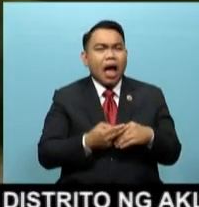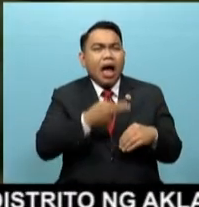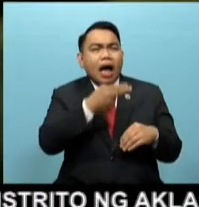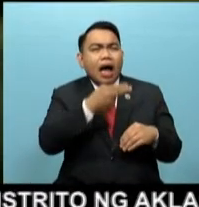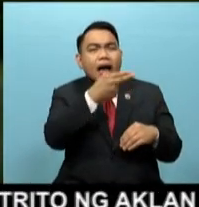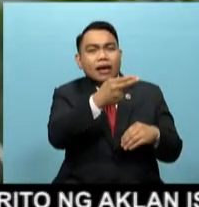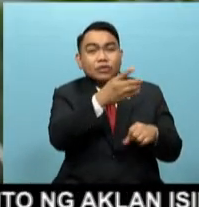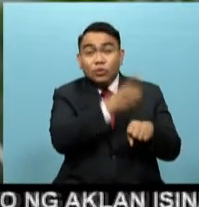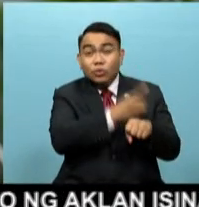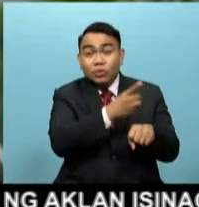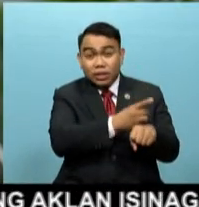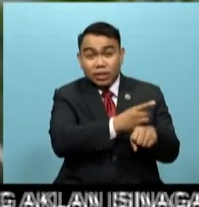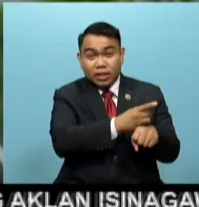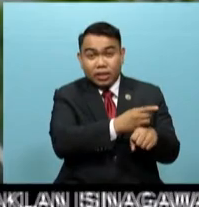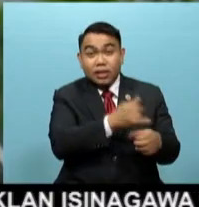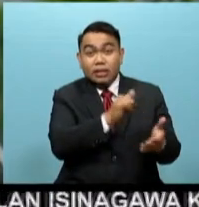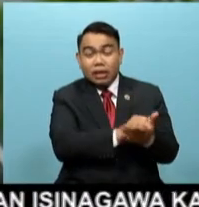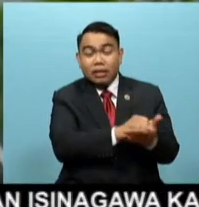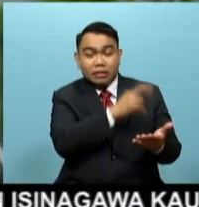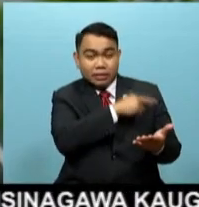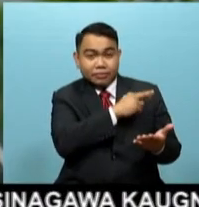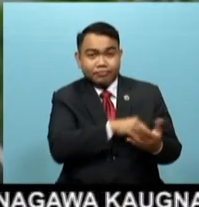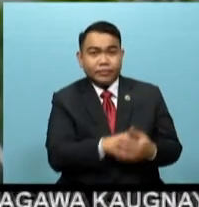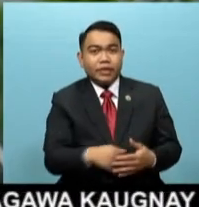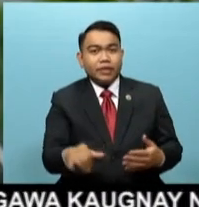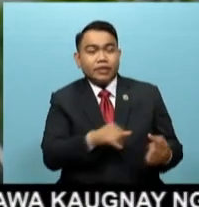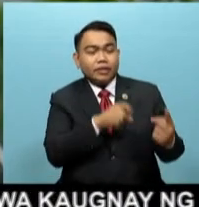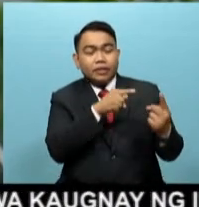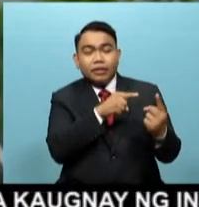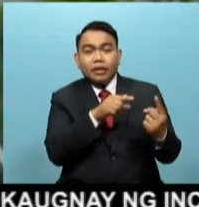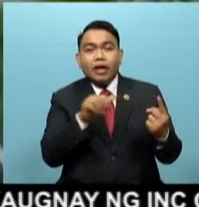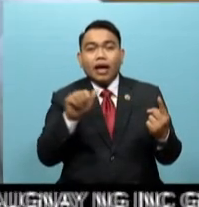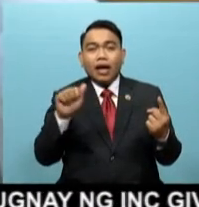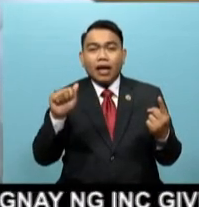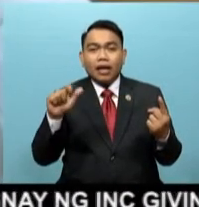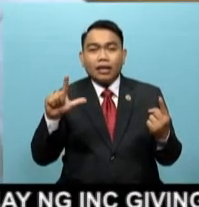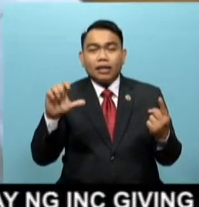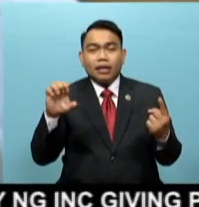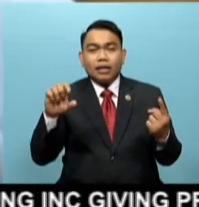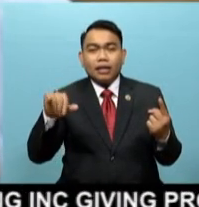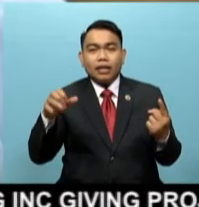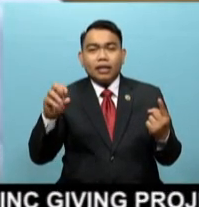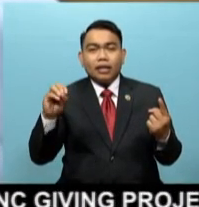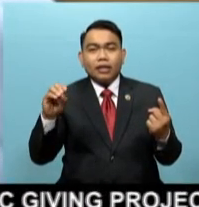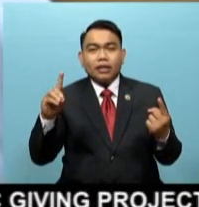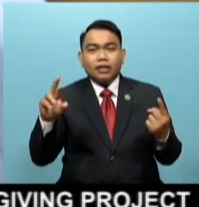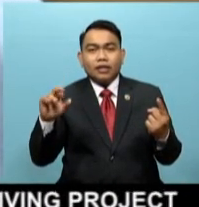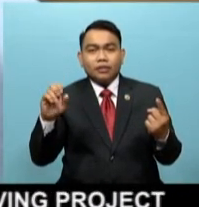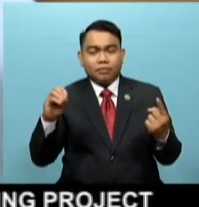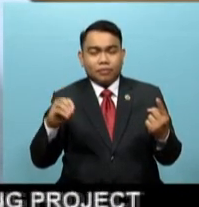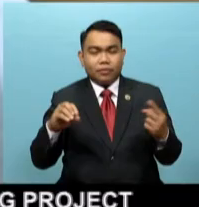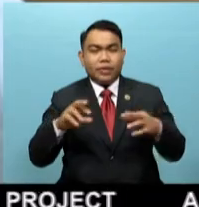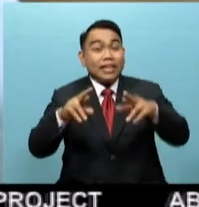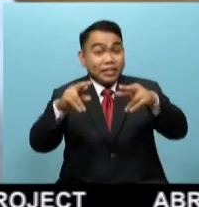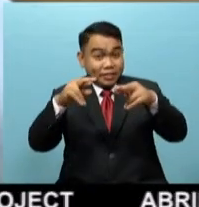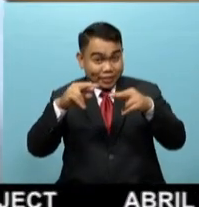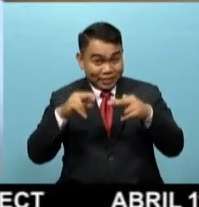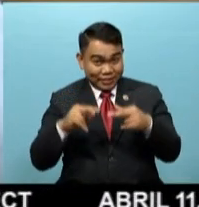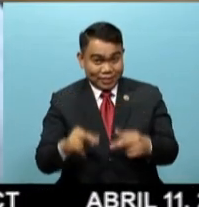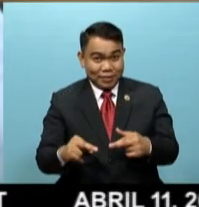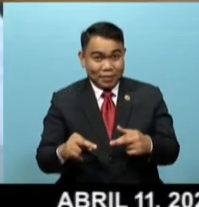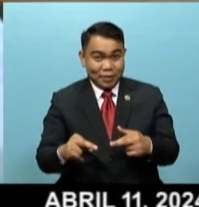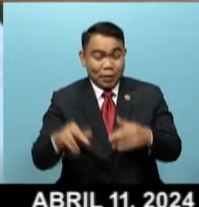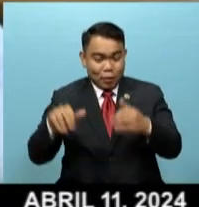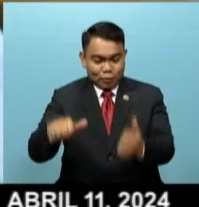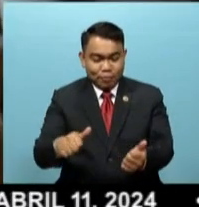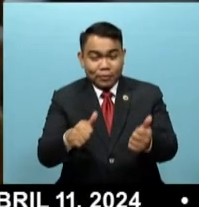dating relihiyon. Gaya ni kapatid na Alejandro Libot-Libot na kabilang sa mapapalad na tumanggap ng banal na